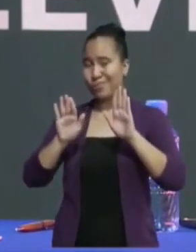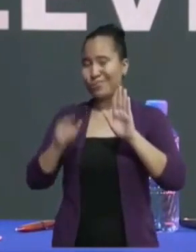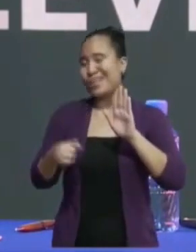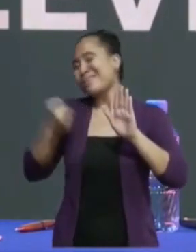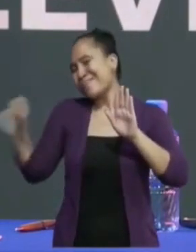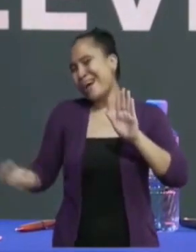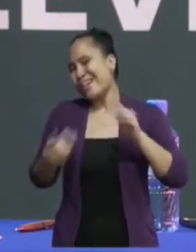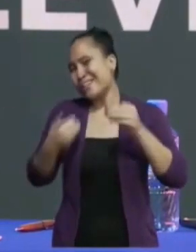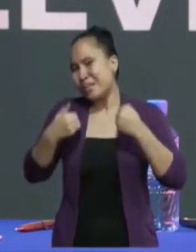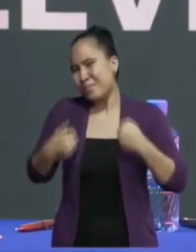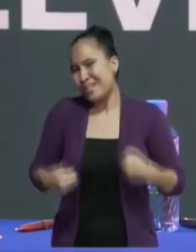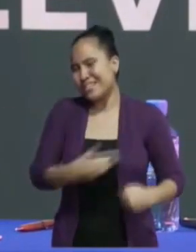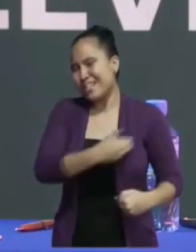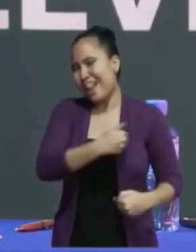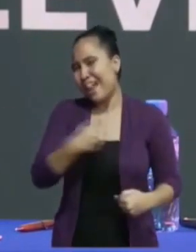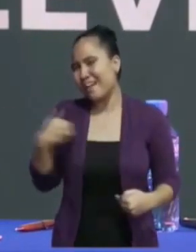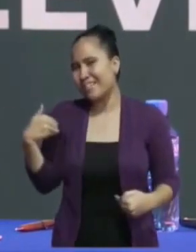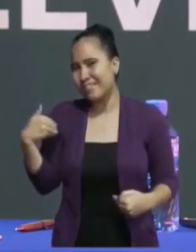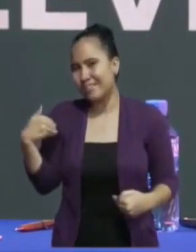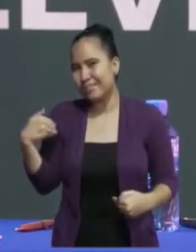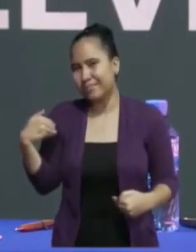mensen met een gemiddeld langere